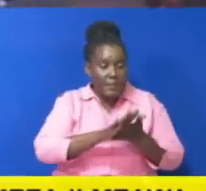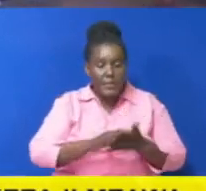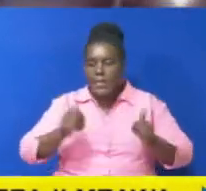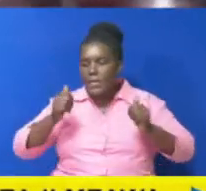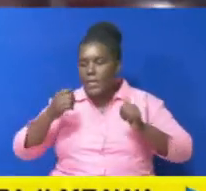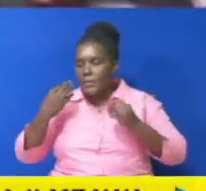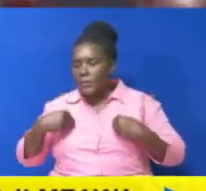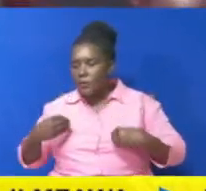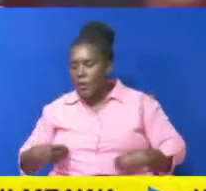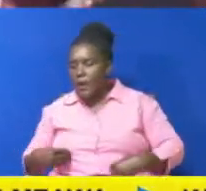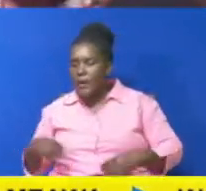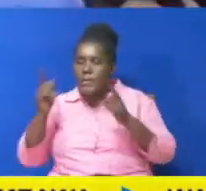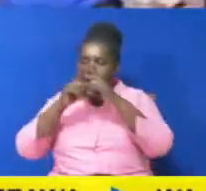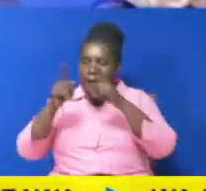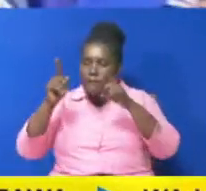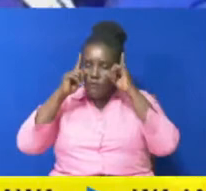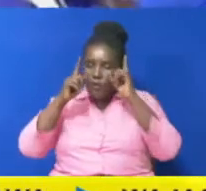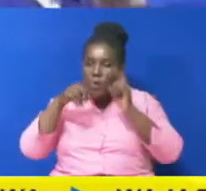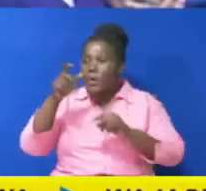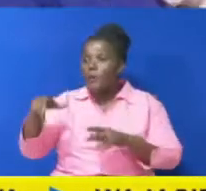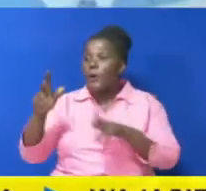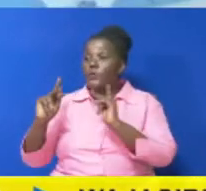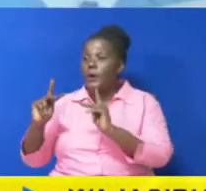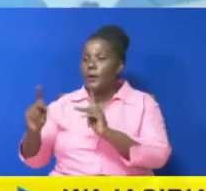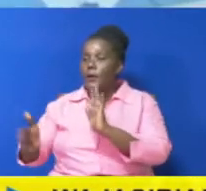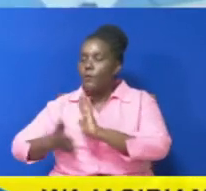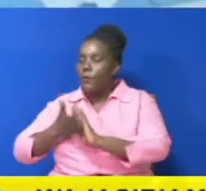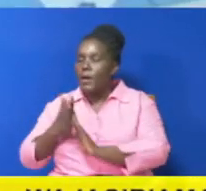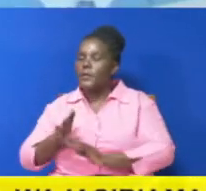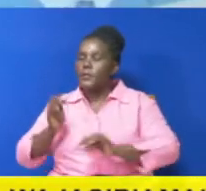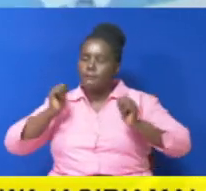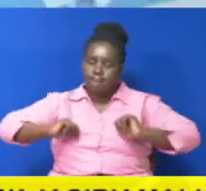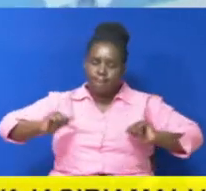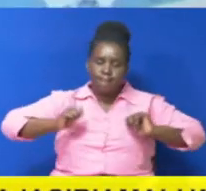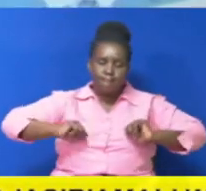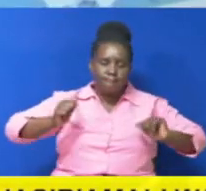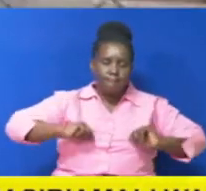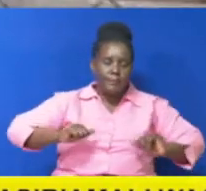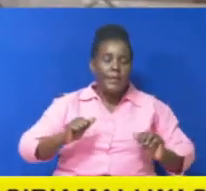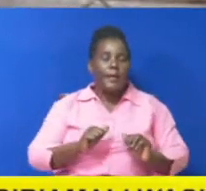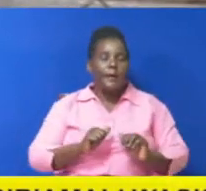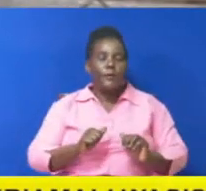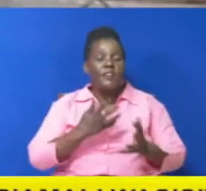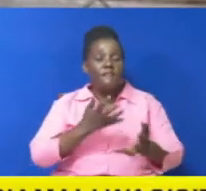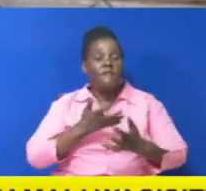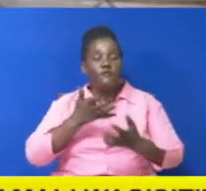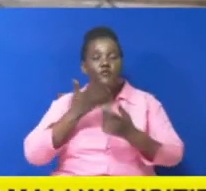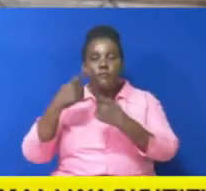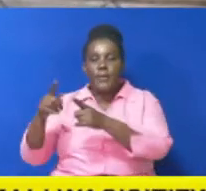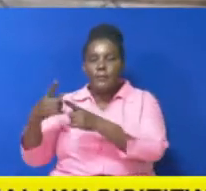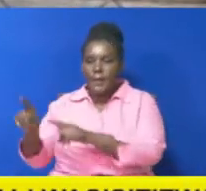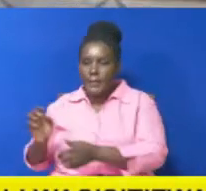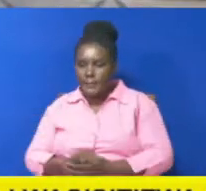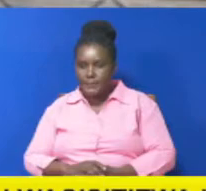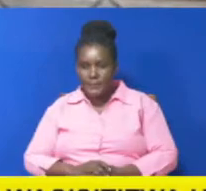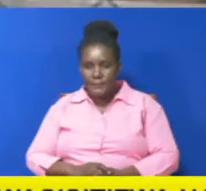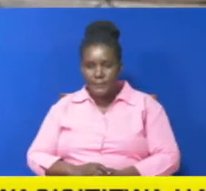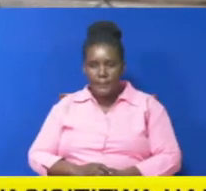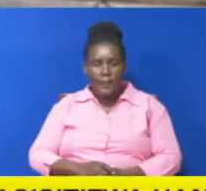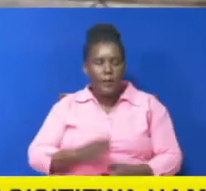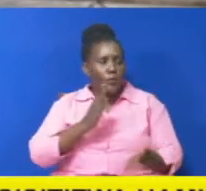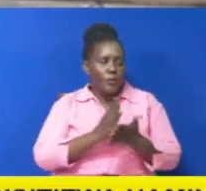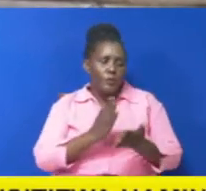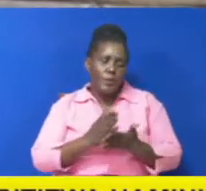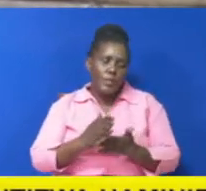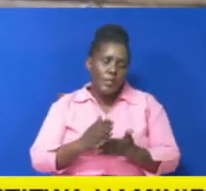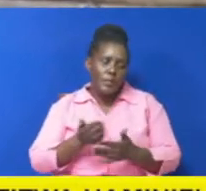na raia wa kawaida, wapende kufanya utalii kwenye vyanzo vya utalii vilivyopo ndani ya nchi yao ya Tanzania. Pekee ni washukuru